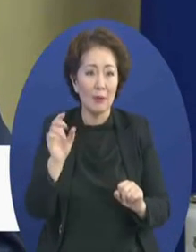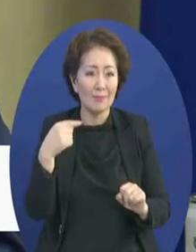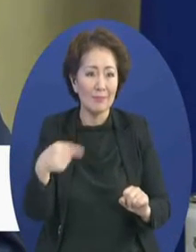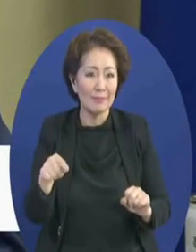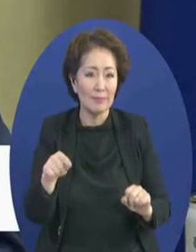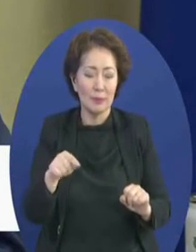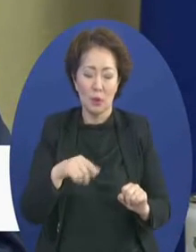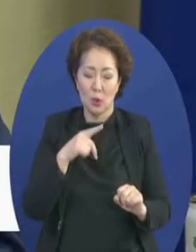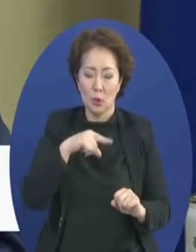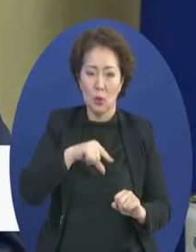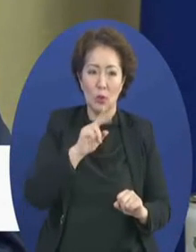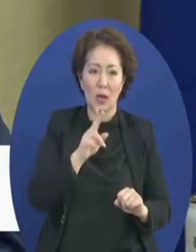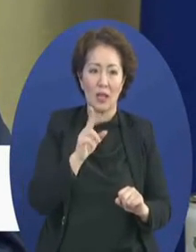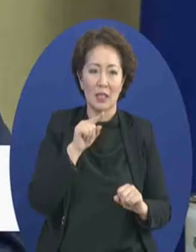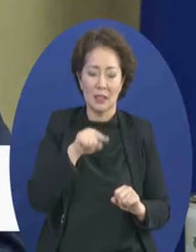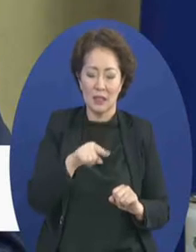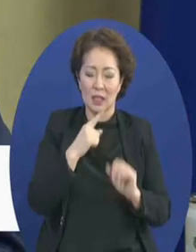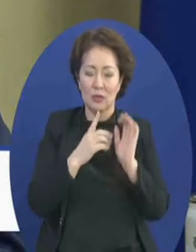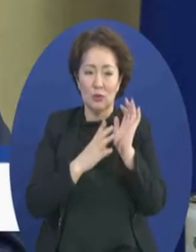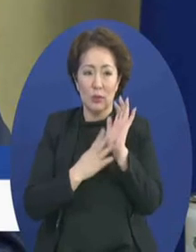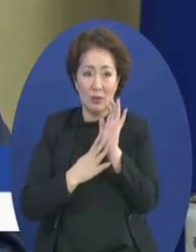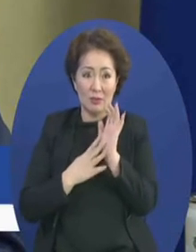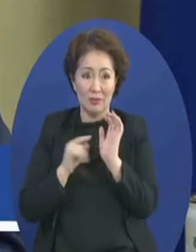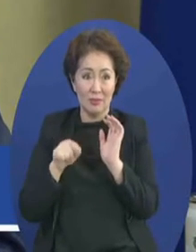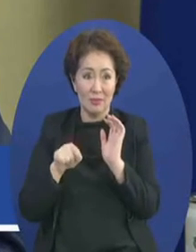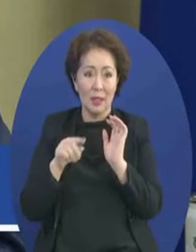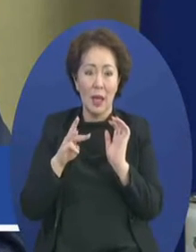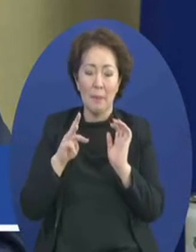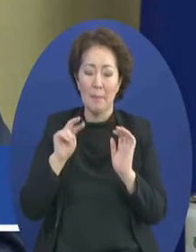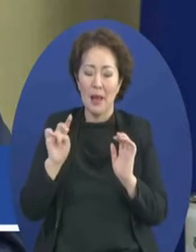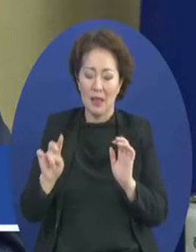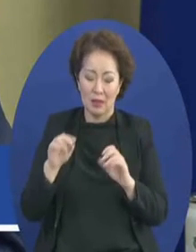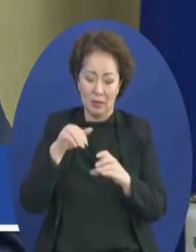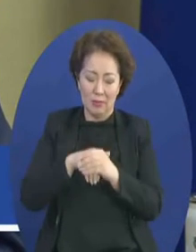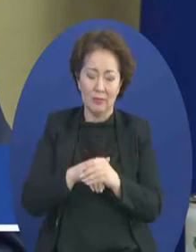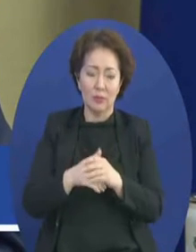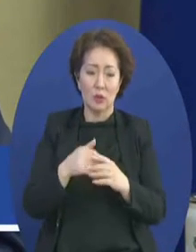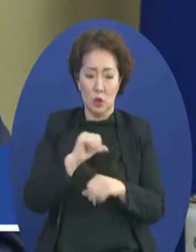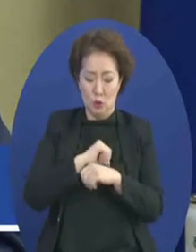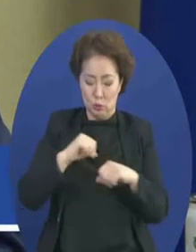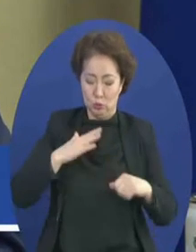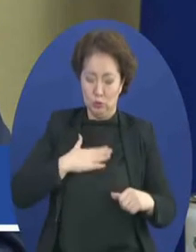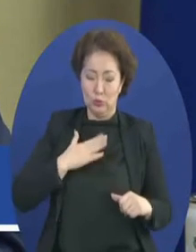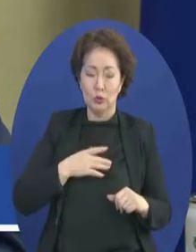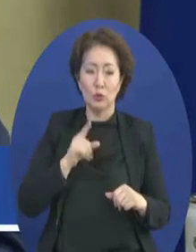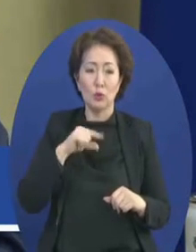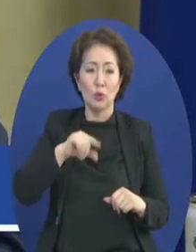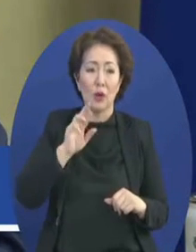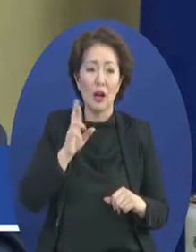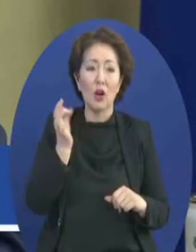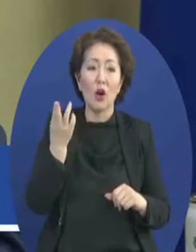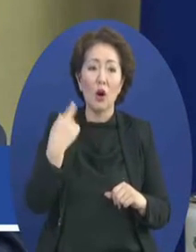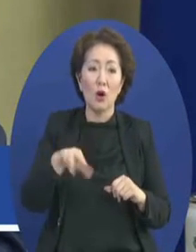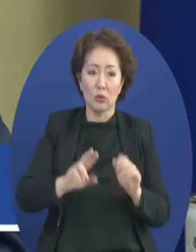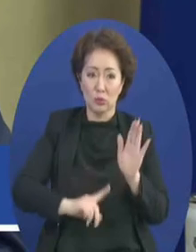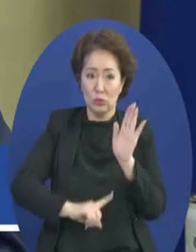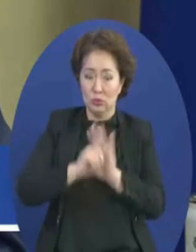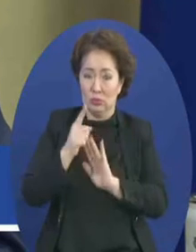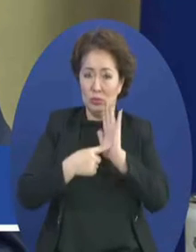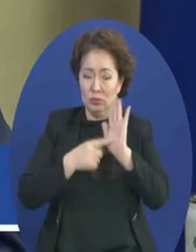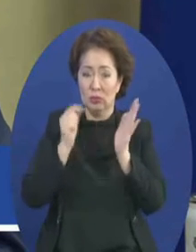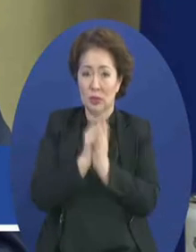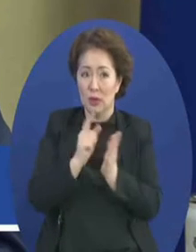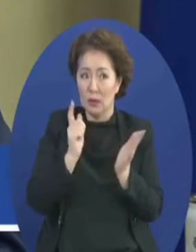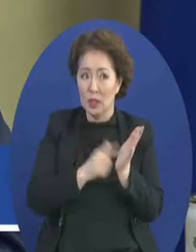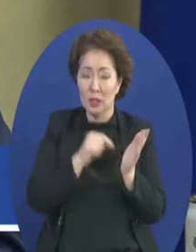маань QR-ыг 119CGMN гэдэг одоо сайтаар нэвтэрч өөрийн гэсэн одоо QR-ыг үүсгэх юм шаардлагатай байгаа. Тэгэхээр энд